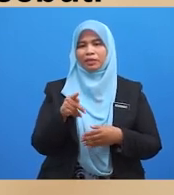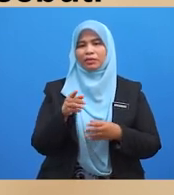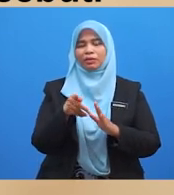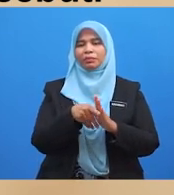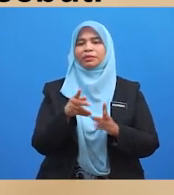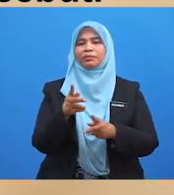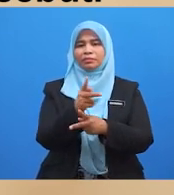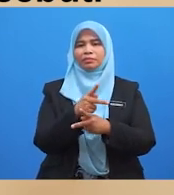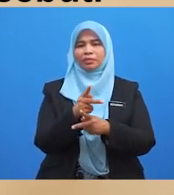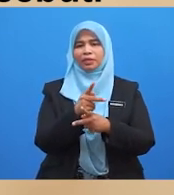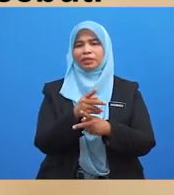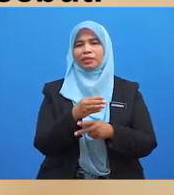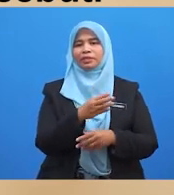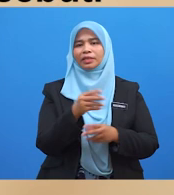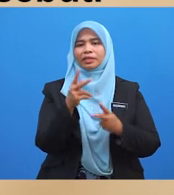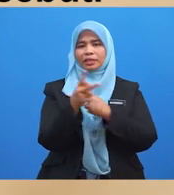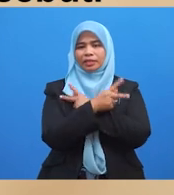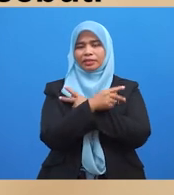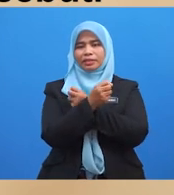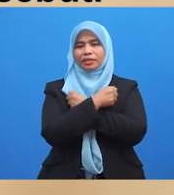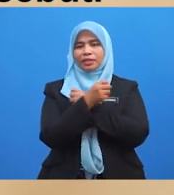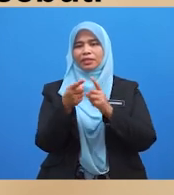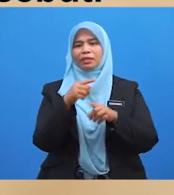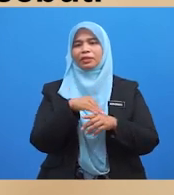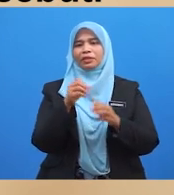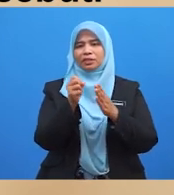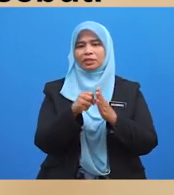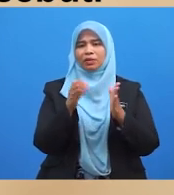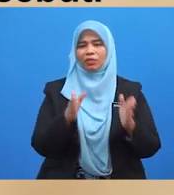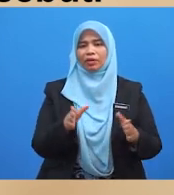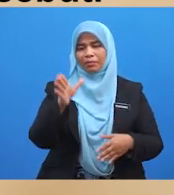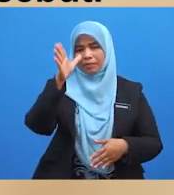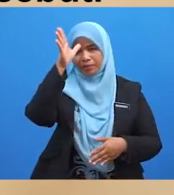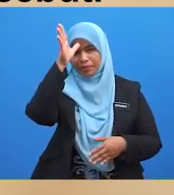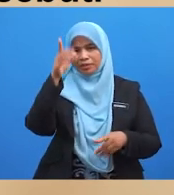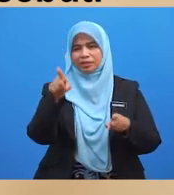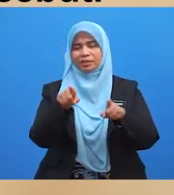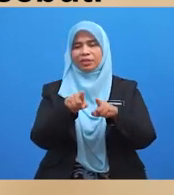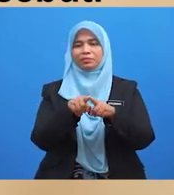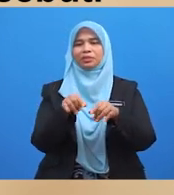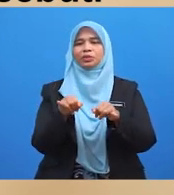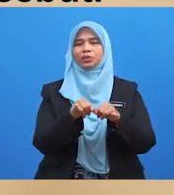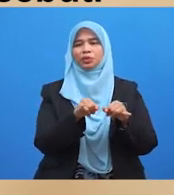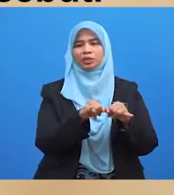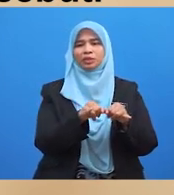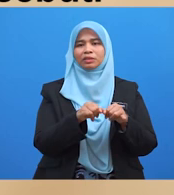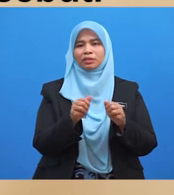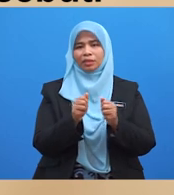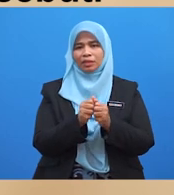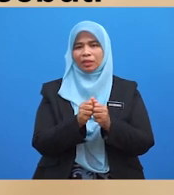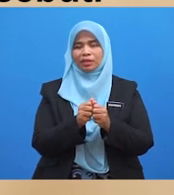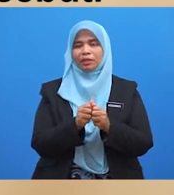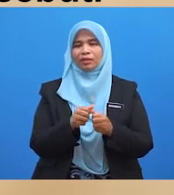daripada seorang bapa. Begitu juga seorang yang tidak bersuami, sama ada janda atau gadis,